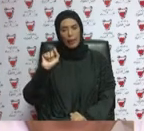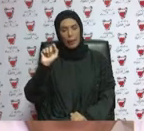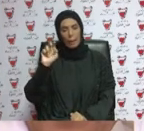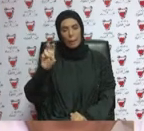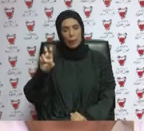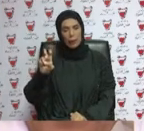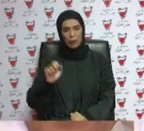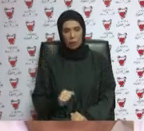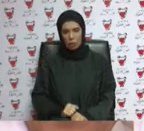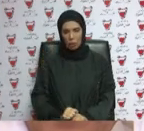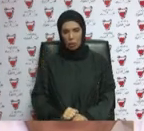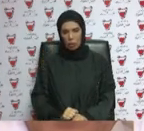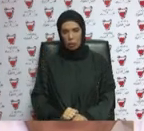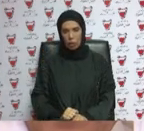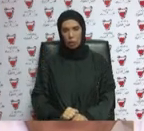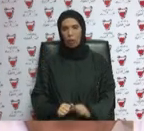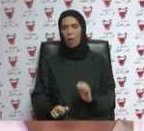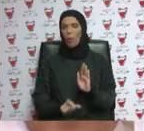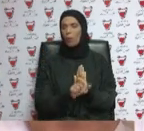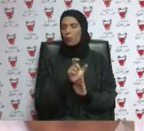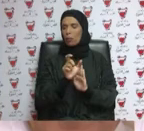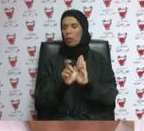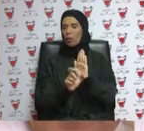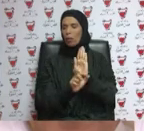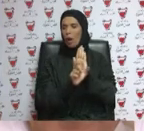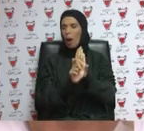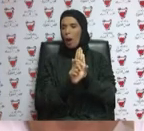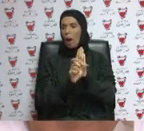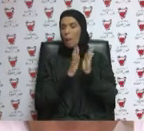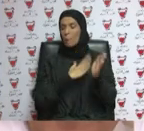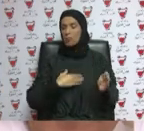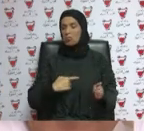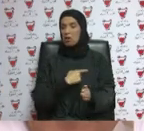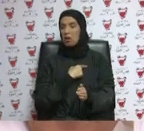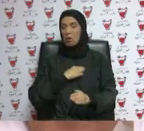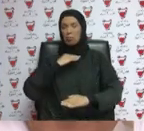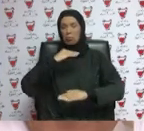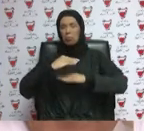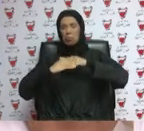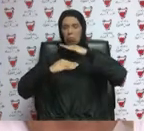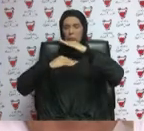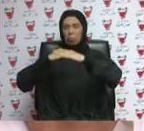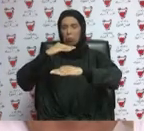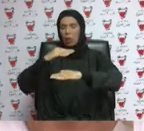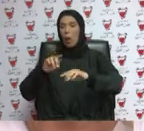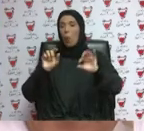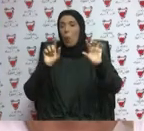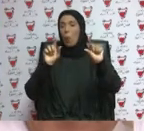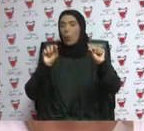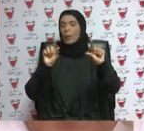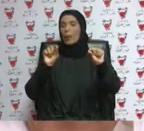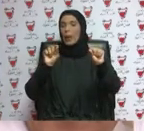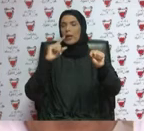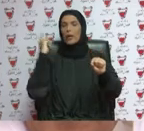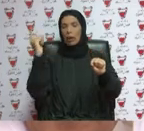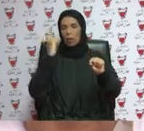لا، في نظام صحي متطور ومتميز في العالم، وفي كوادر